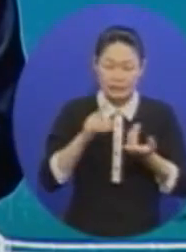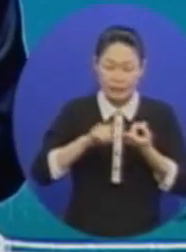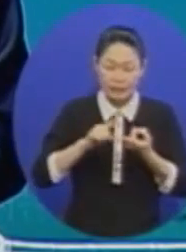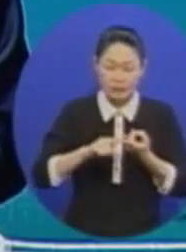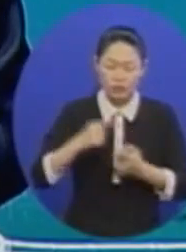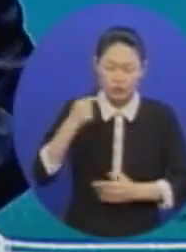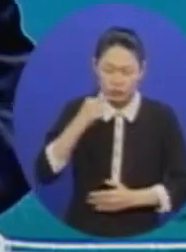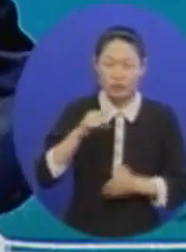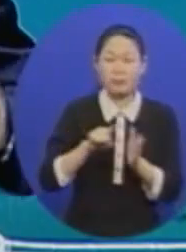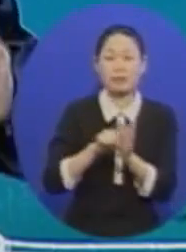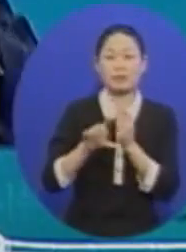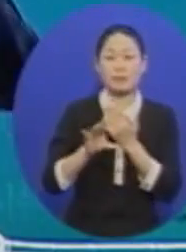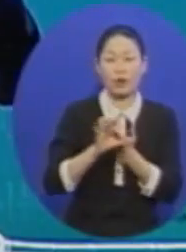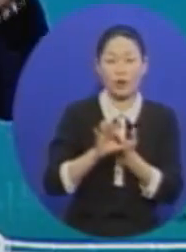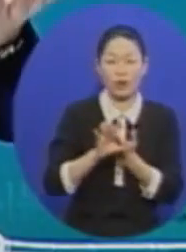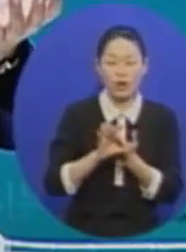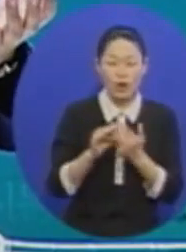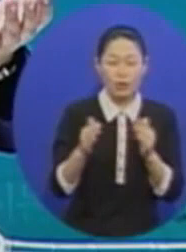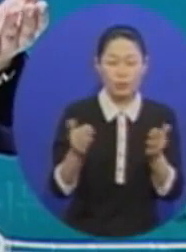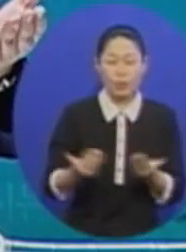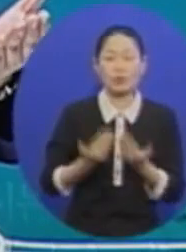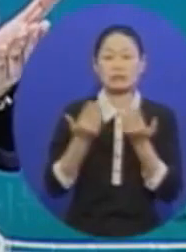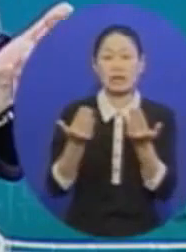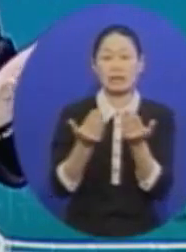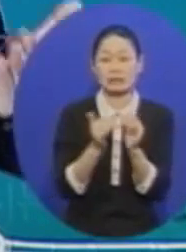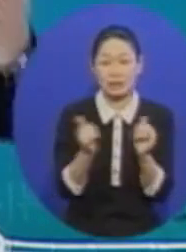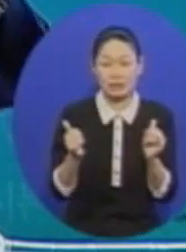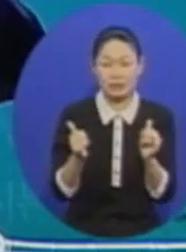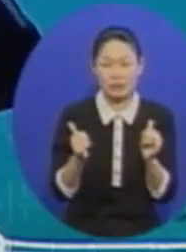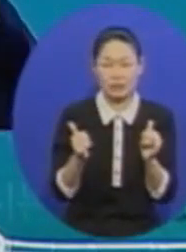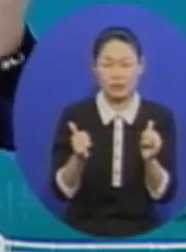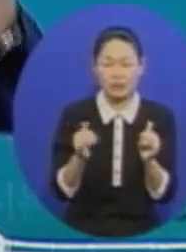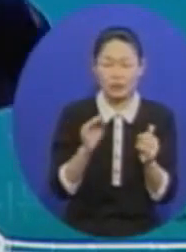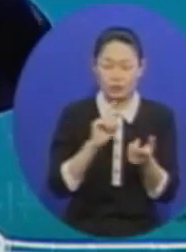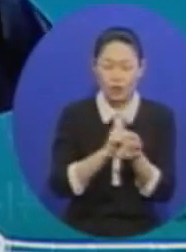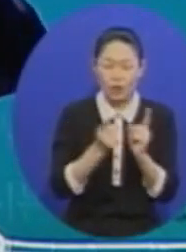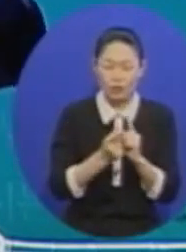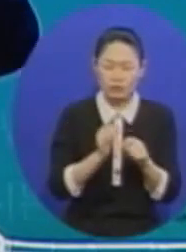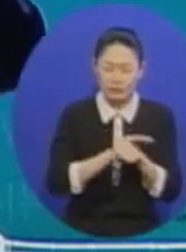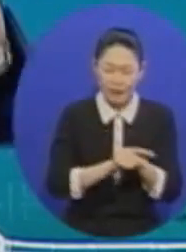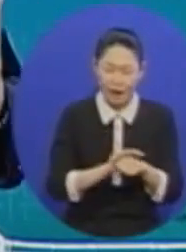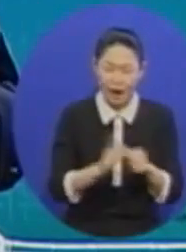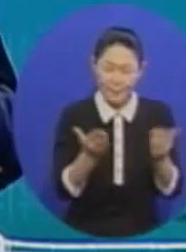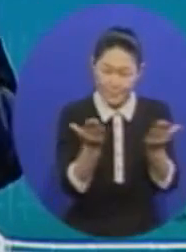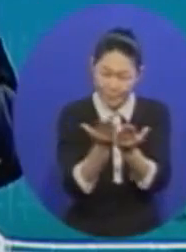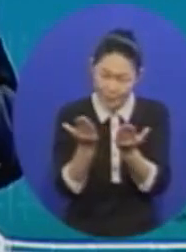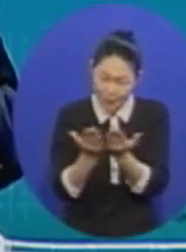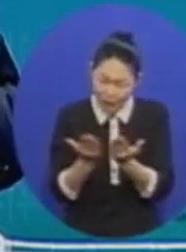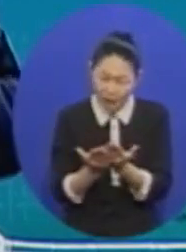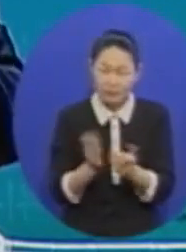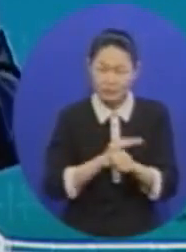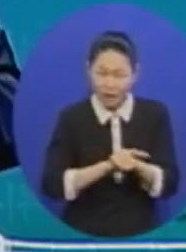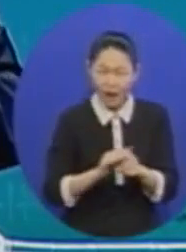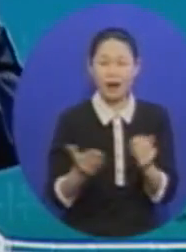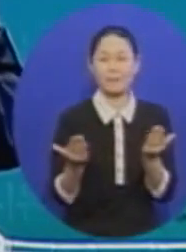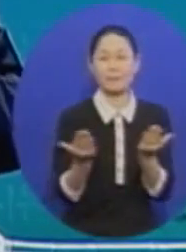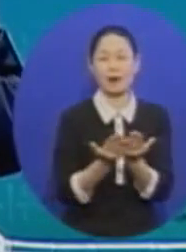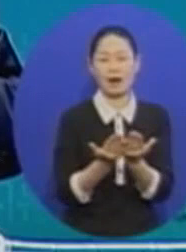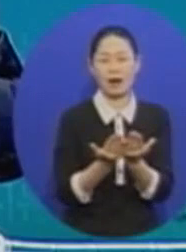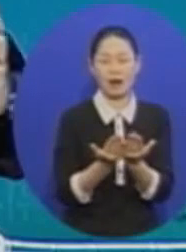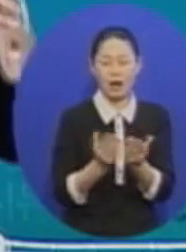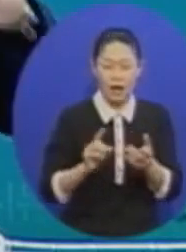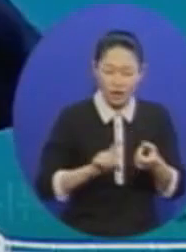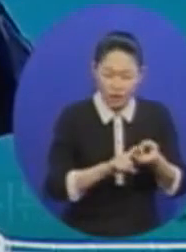하면 봉사자들이 어쩌면 그렇게 서로 맞춘 것 처럼 딱딱 맞아 떨어지고 연합 되고